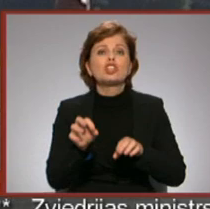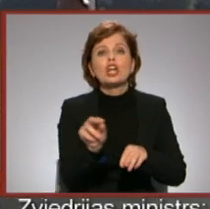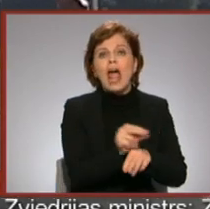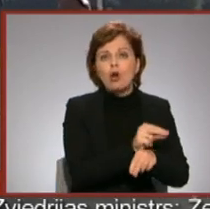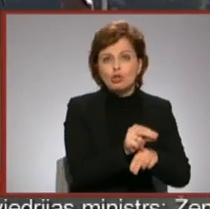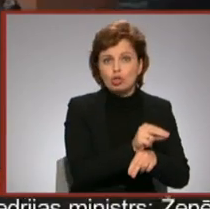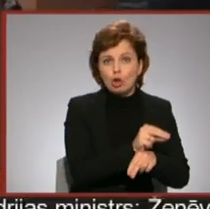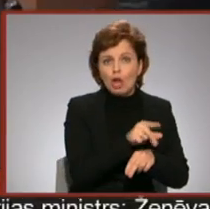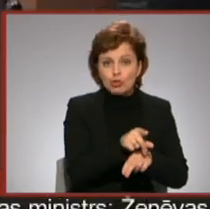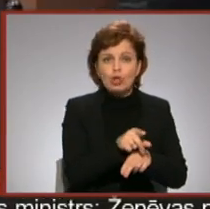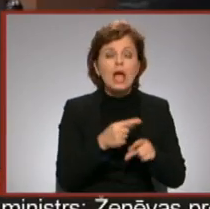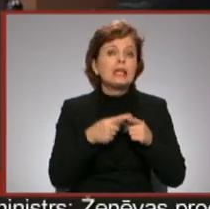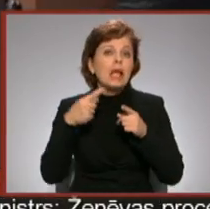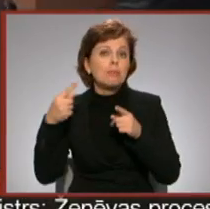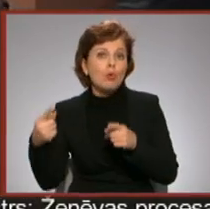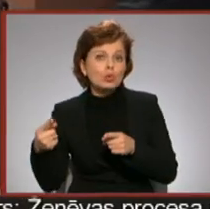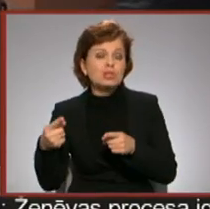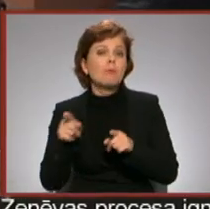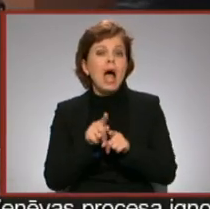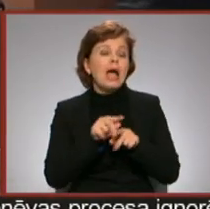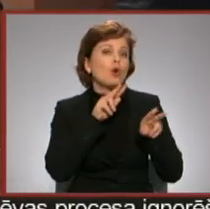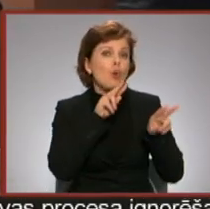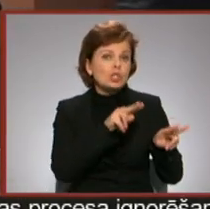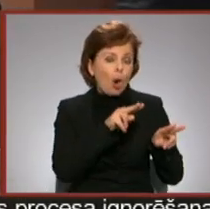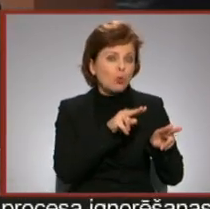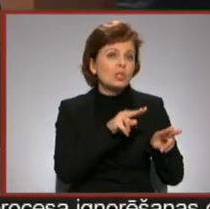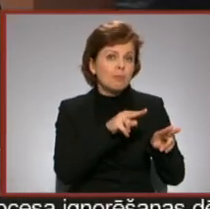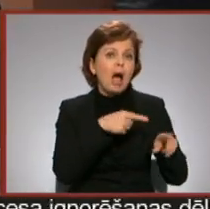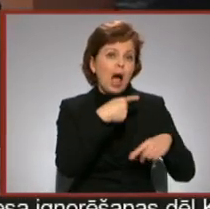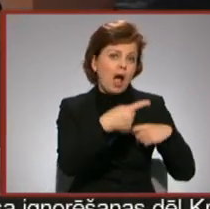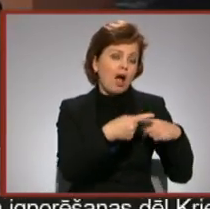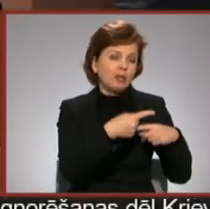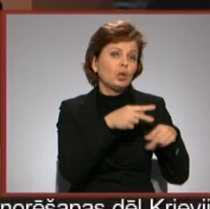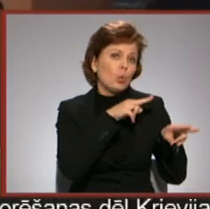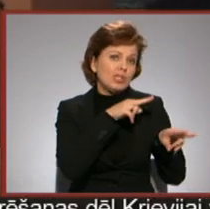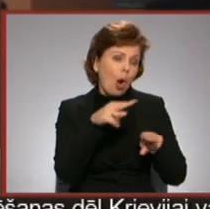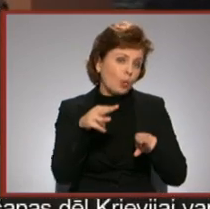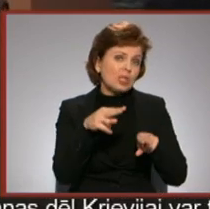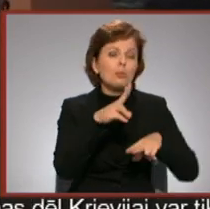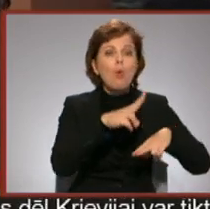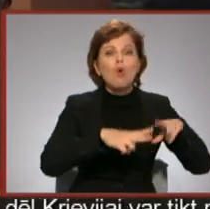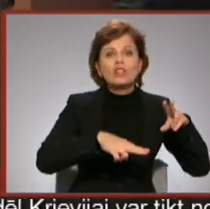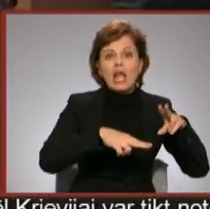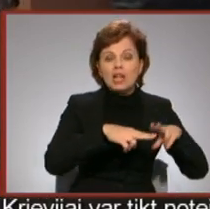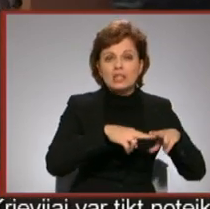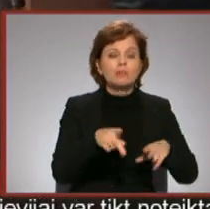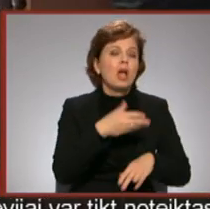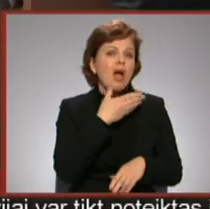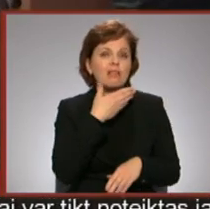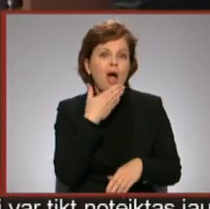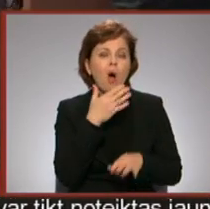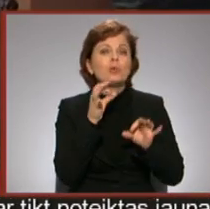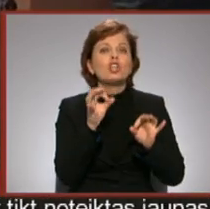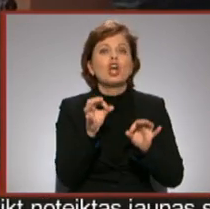ļoti mazi, jo uzraudzība tiek veikta arī būvniecības procesā. Un tie principā tie netiek tādā tiešā